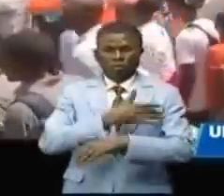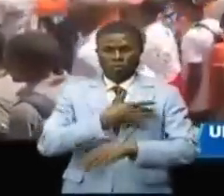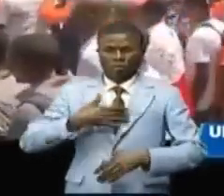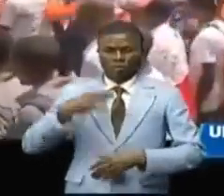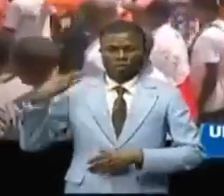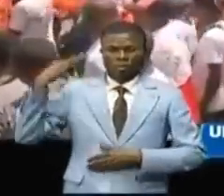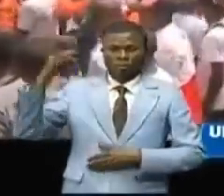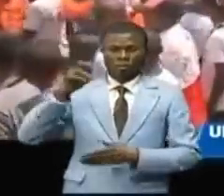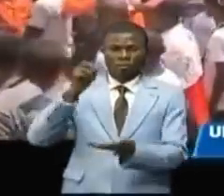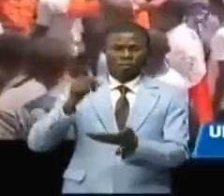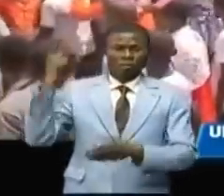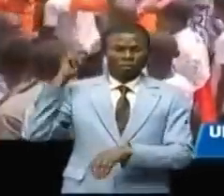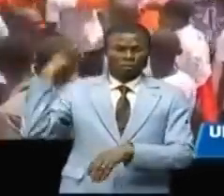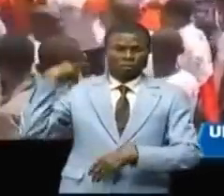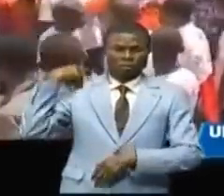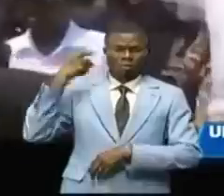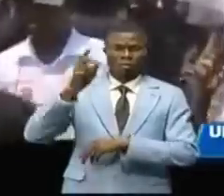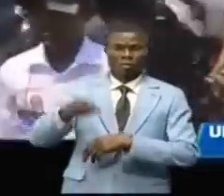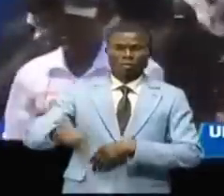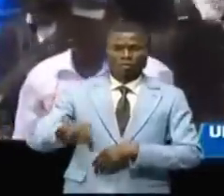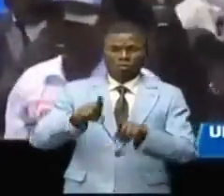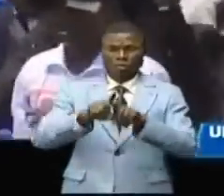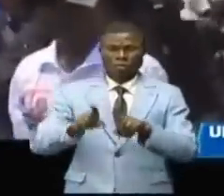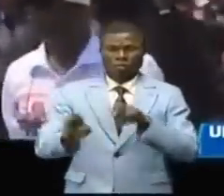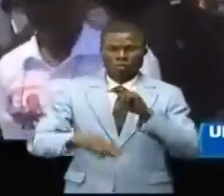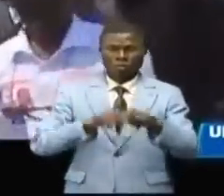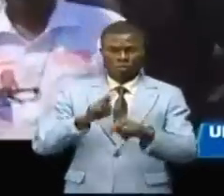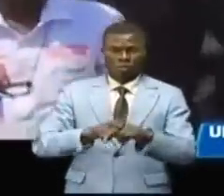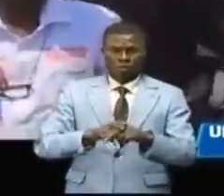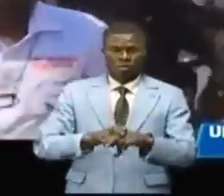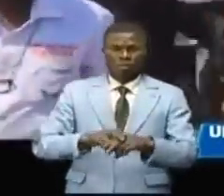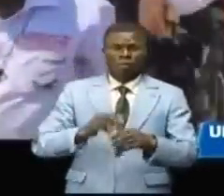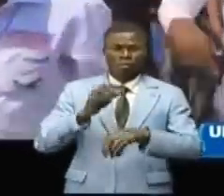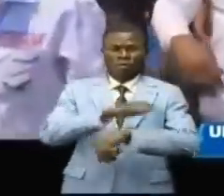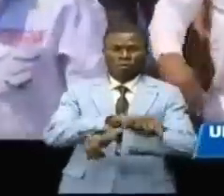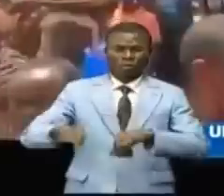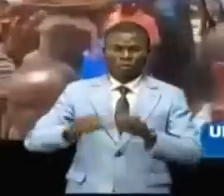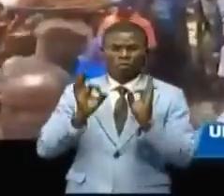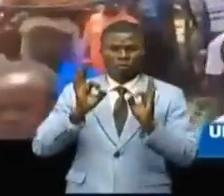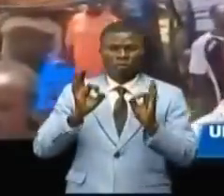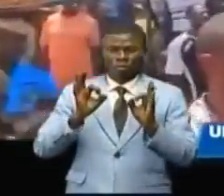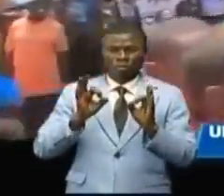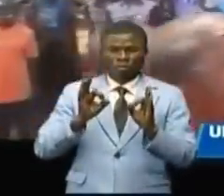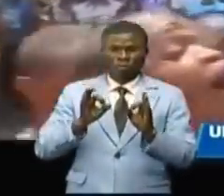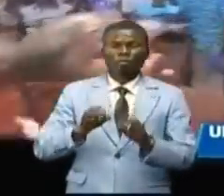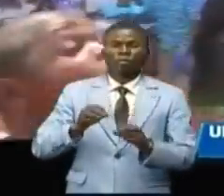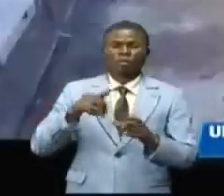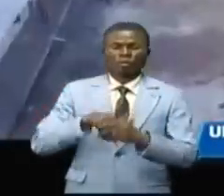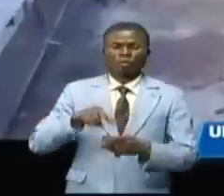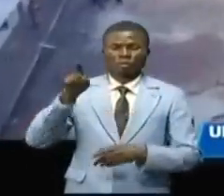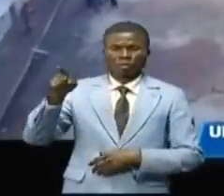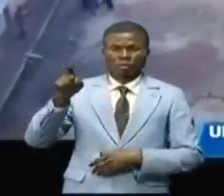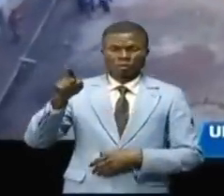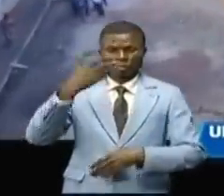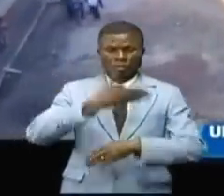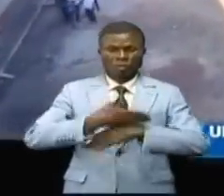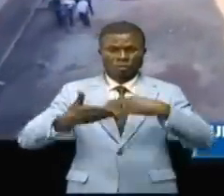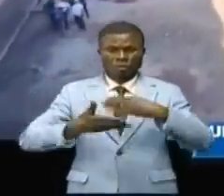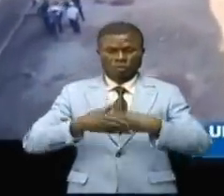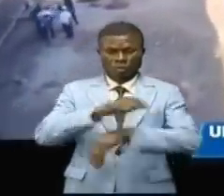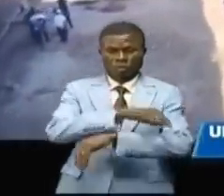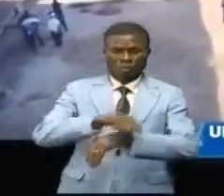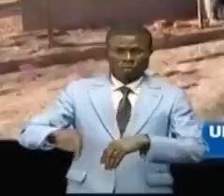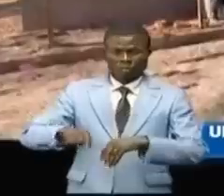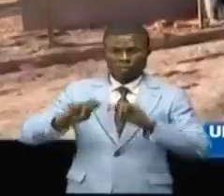à la députation nationale et provinciale, ainsi que l'inauguration du siège de l'UDPS Tchouapa à Boende. La construction de ce siège et de